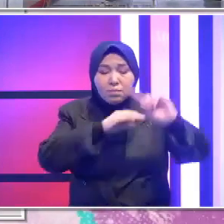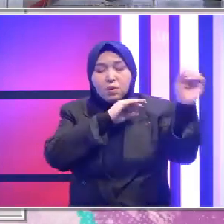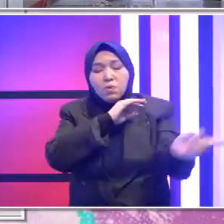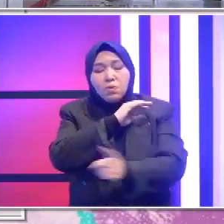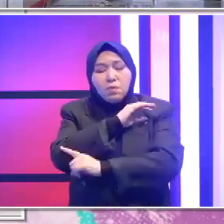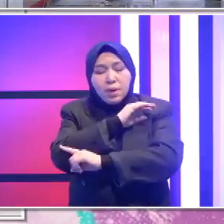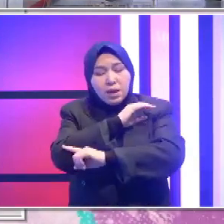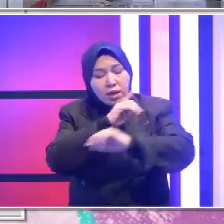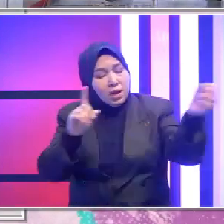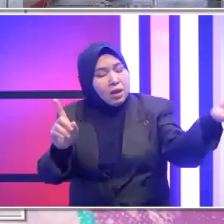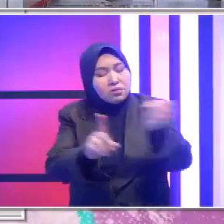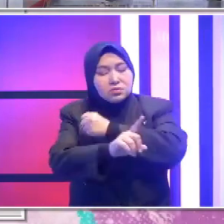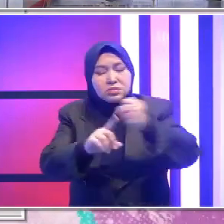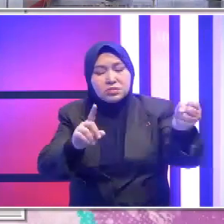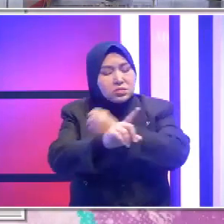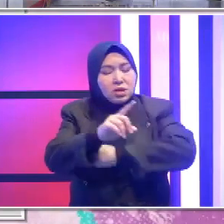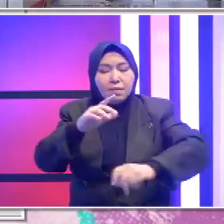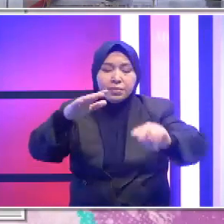aha